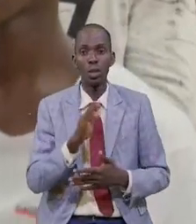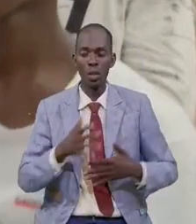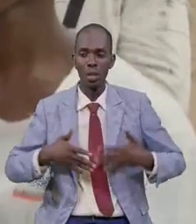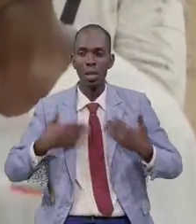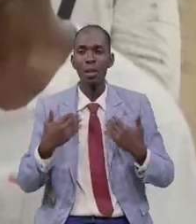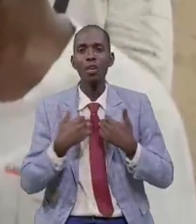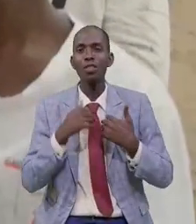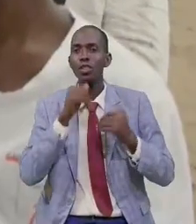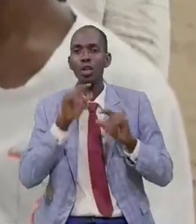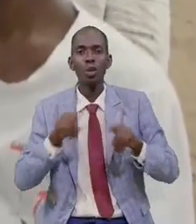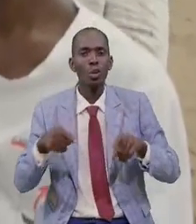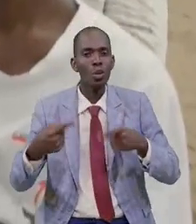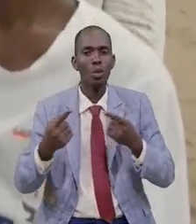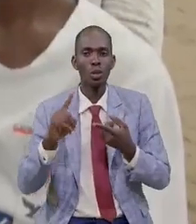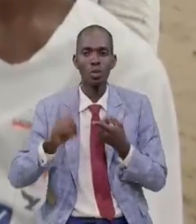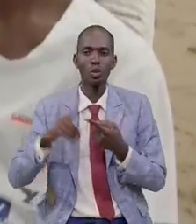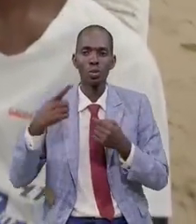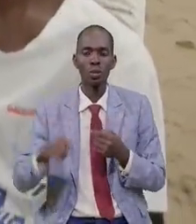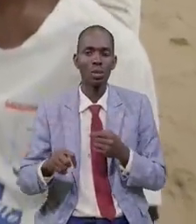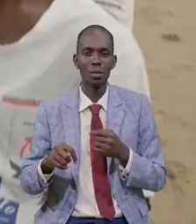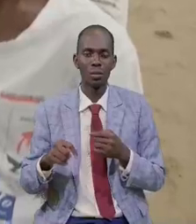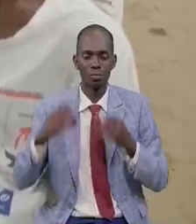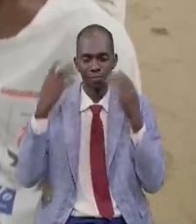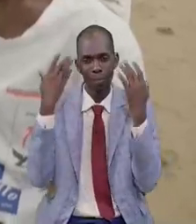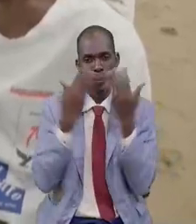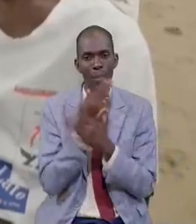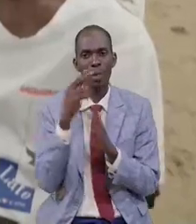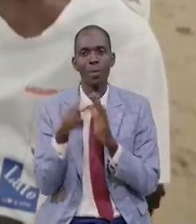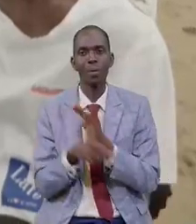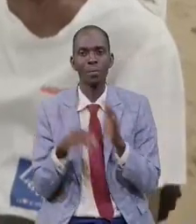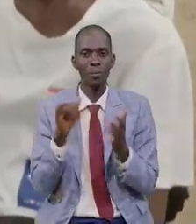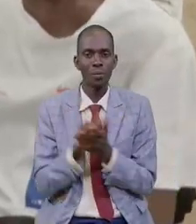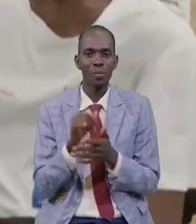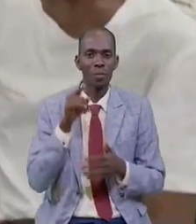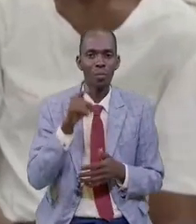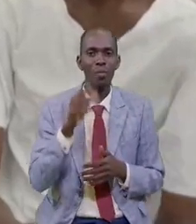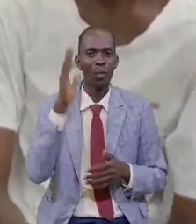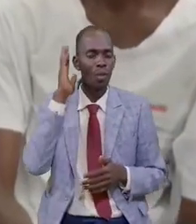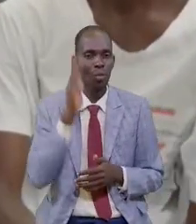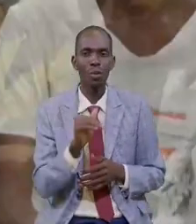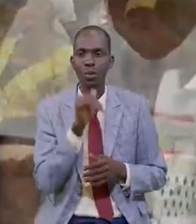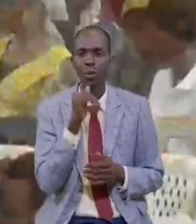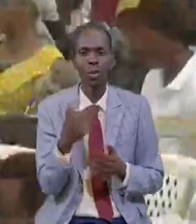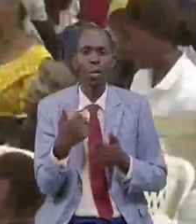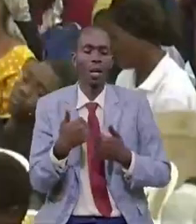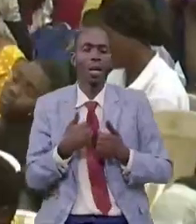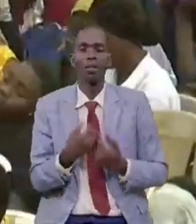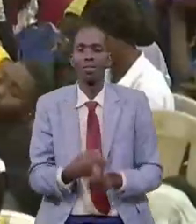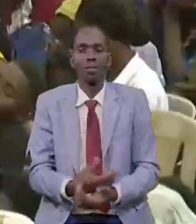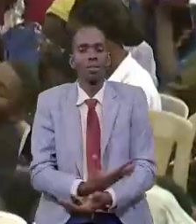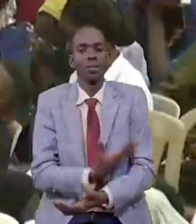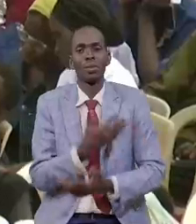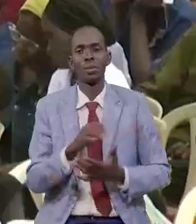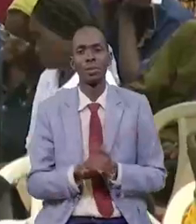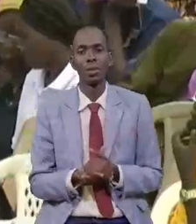l'inspiration ta vie n'est pas encore dans les ténèbres pour que tu ne puisses pas avoir l'inspiration